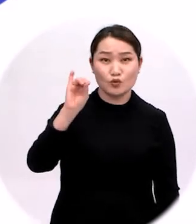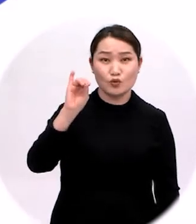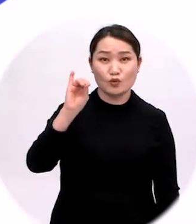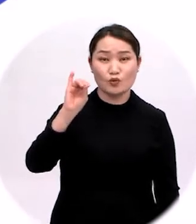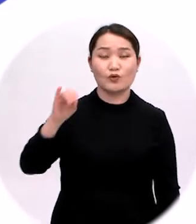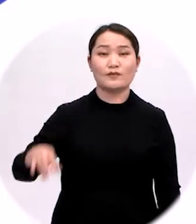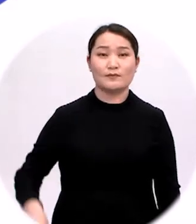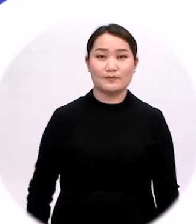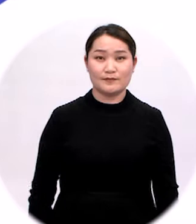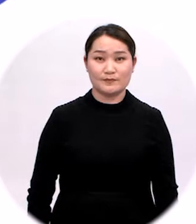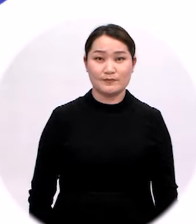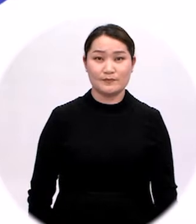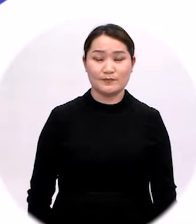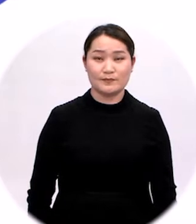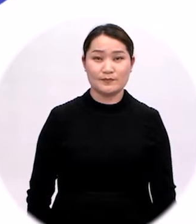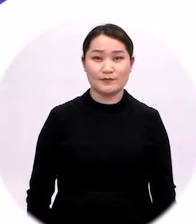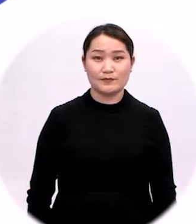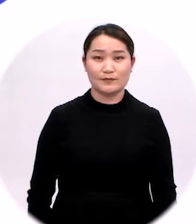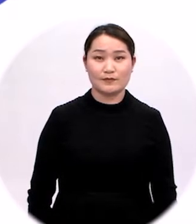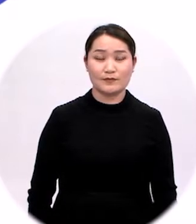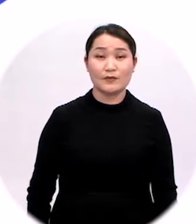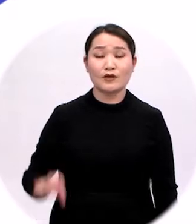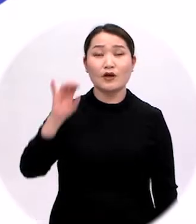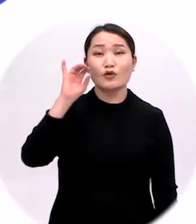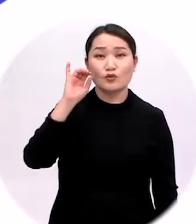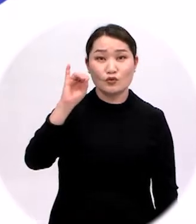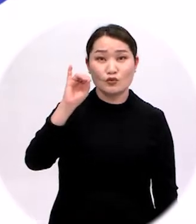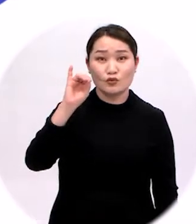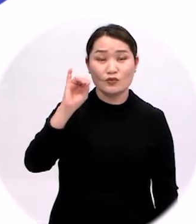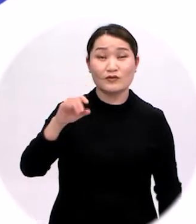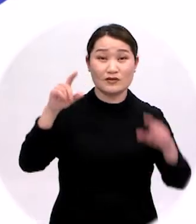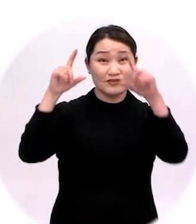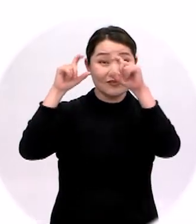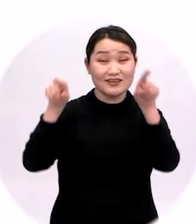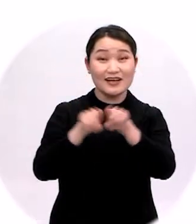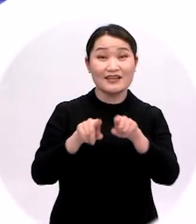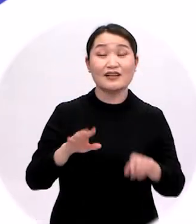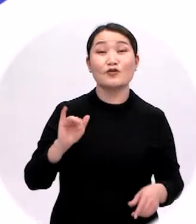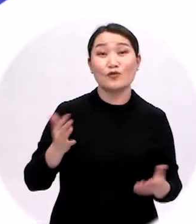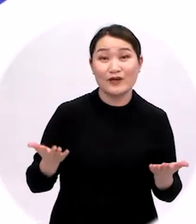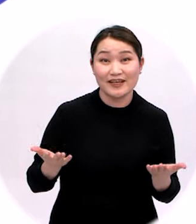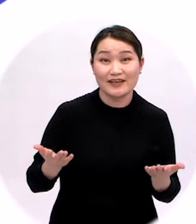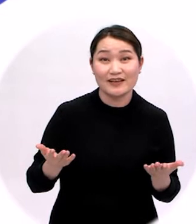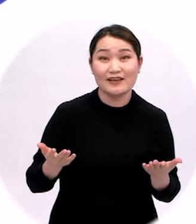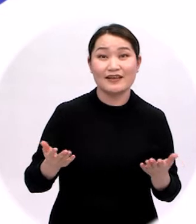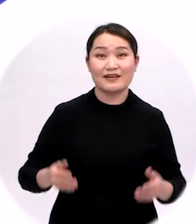юу үсэг. Юу үсэг хүүхдүүдээ юу та төстэй харагдаж байна вэ? Төсөөлөн